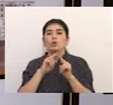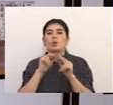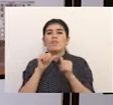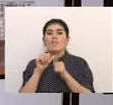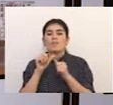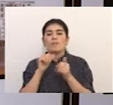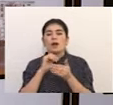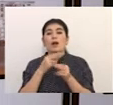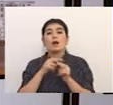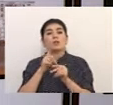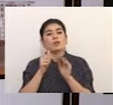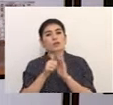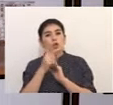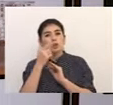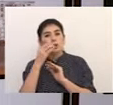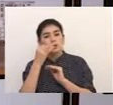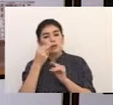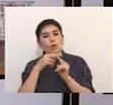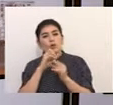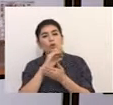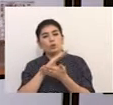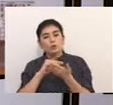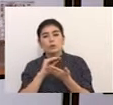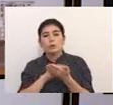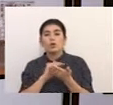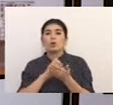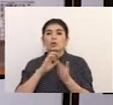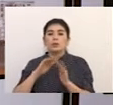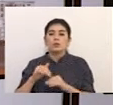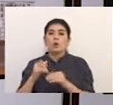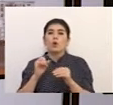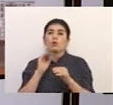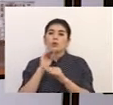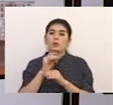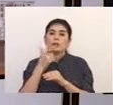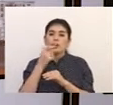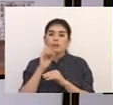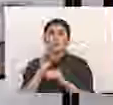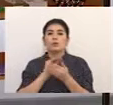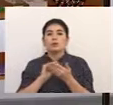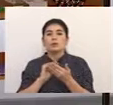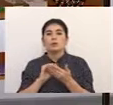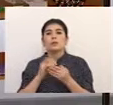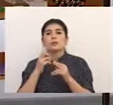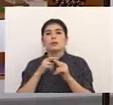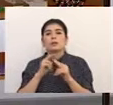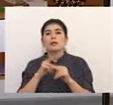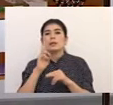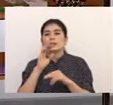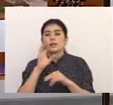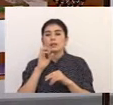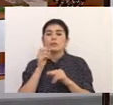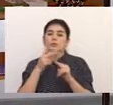farqini ayting. Siz avval sodda gaplarni ko'chirib yozasiz, so'ng esa qo'shma gaplarni ko'chirib yozasiz. Bunda